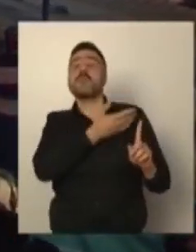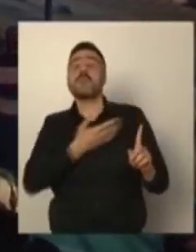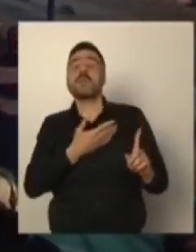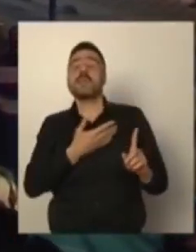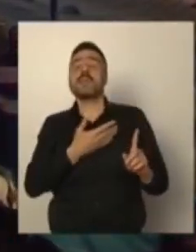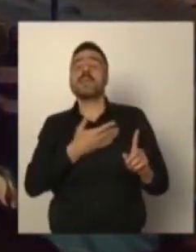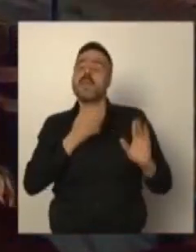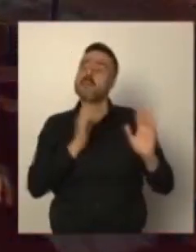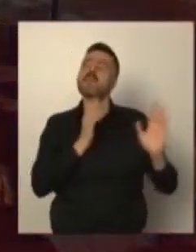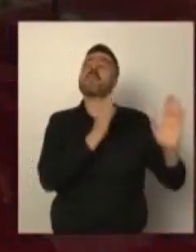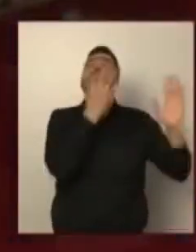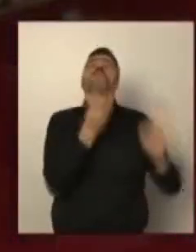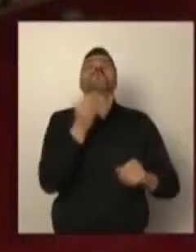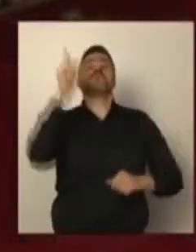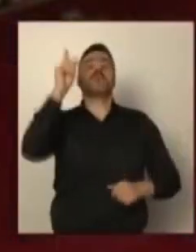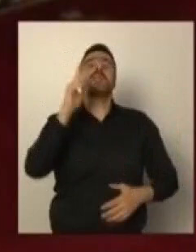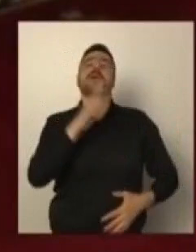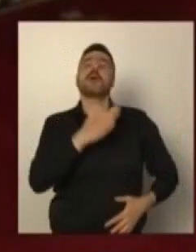ayırma ya Rabbi.